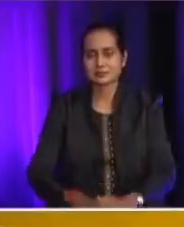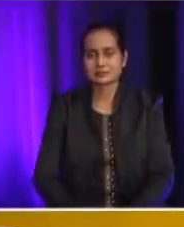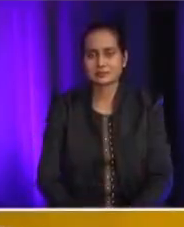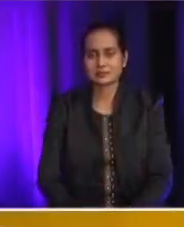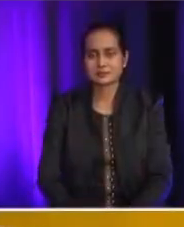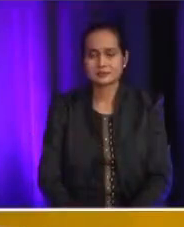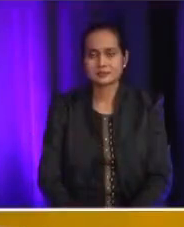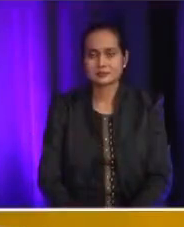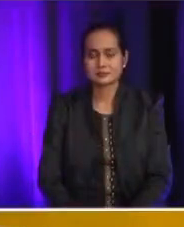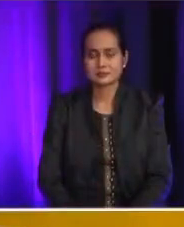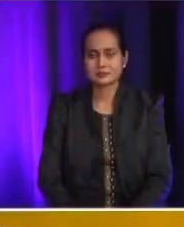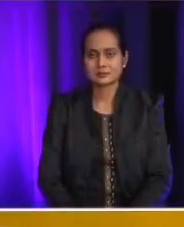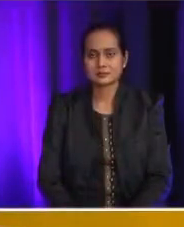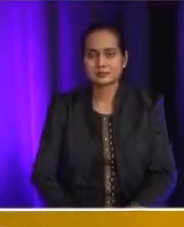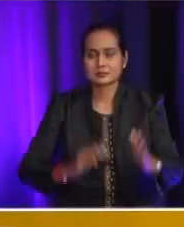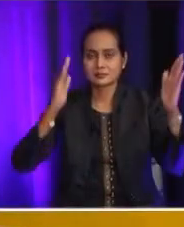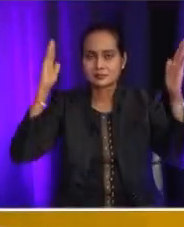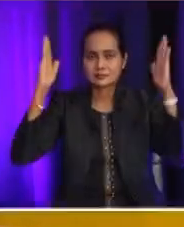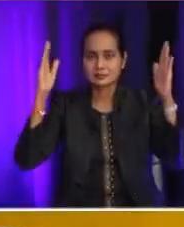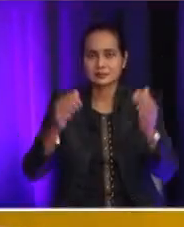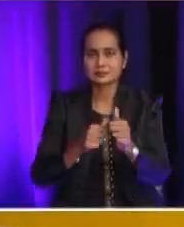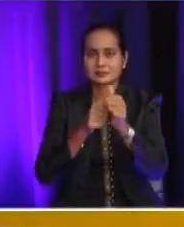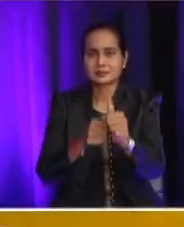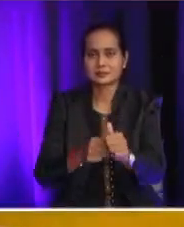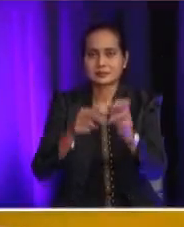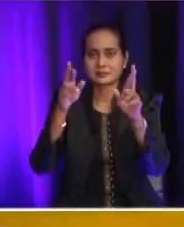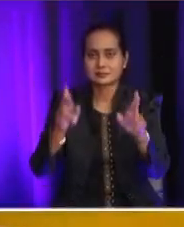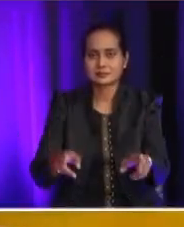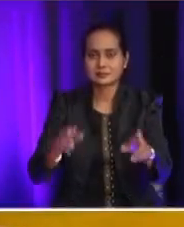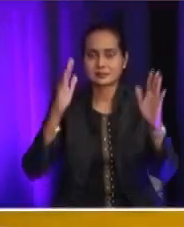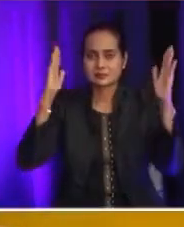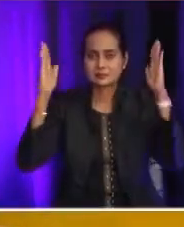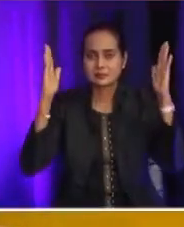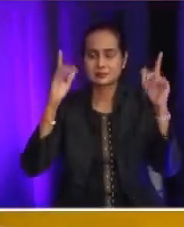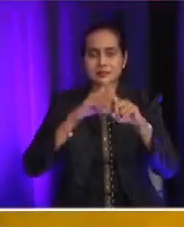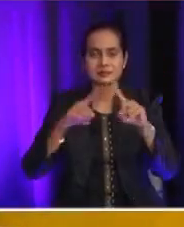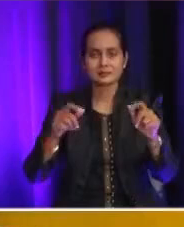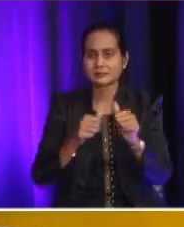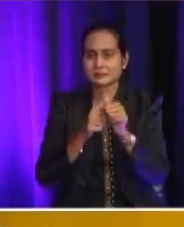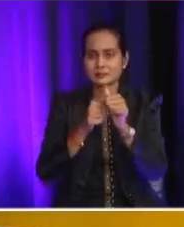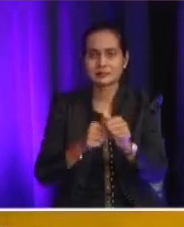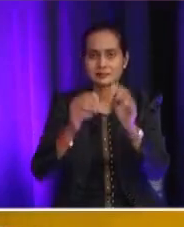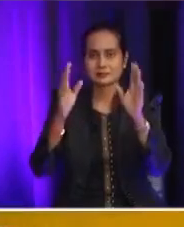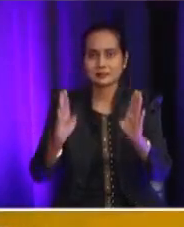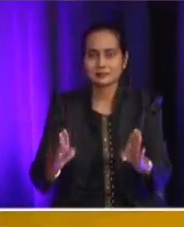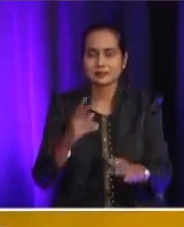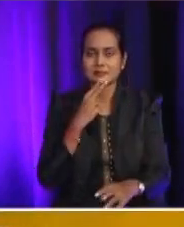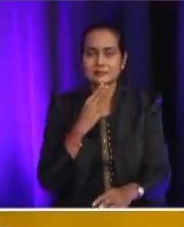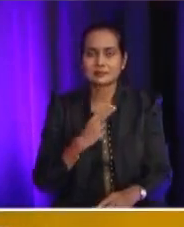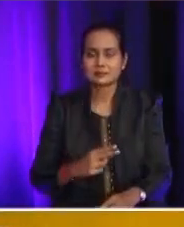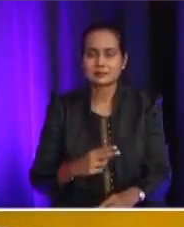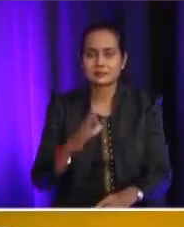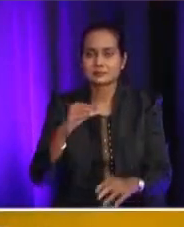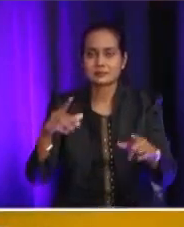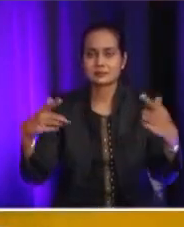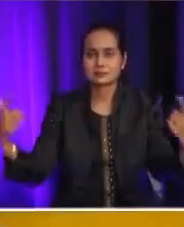rakyat Malaysia tanpa mengira kaum, betul, bangsa, umur seperti yang kita ada sebutkan tadi ya.